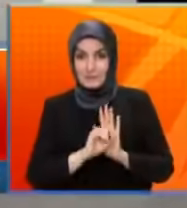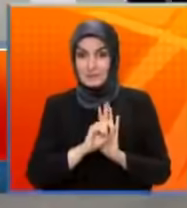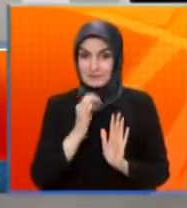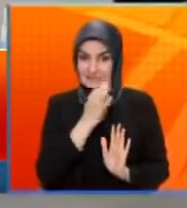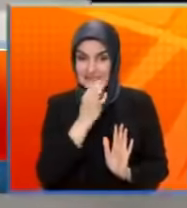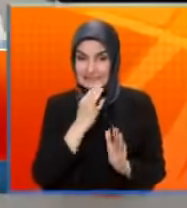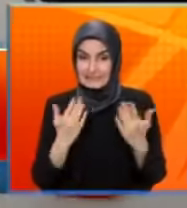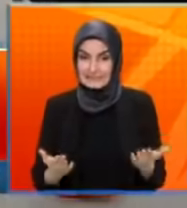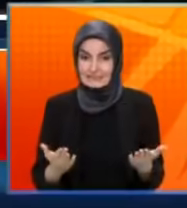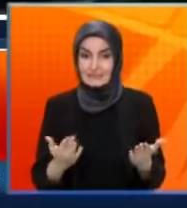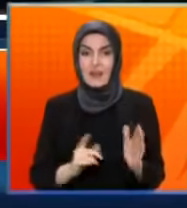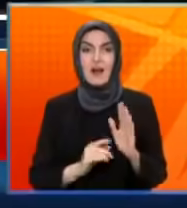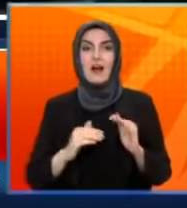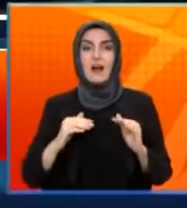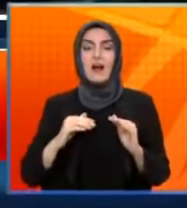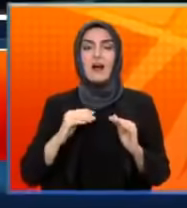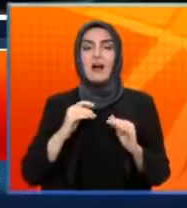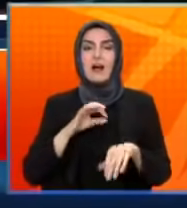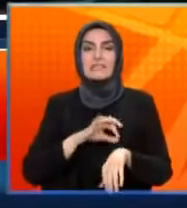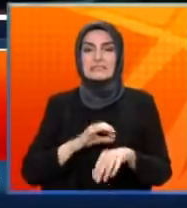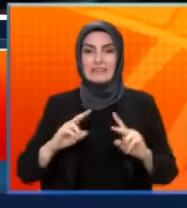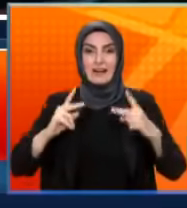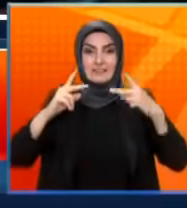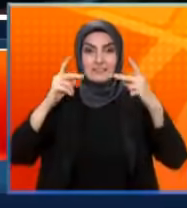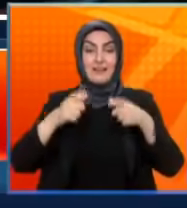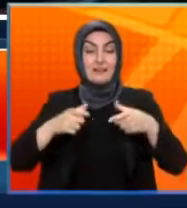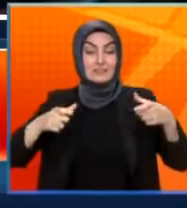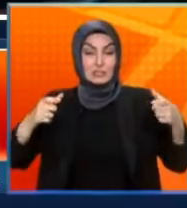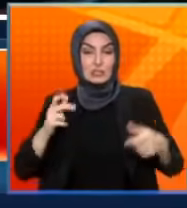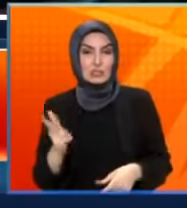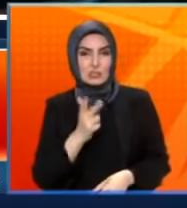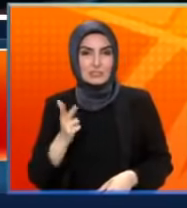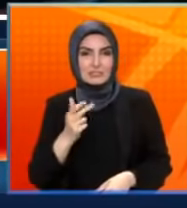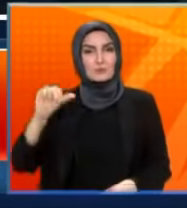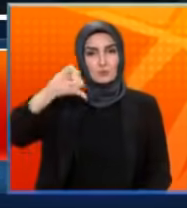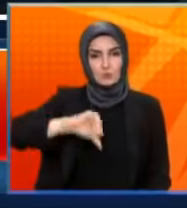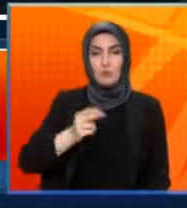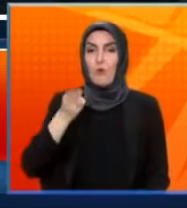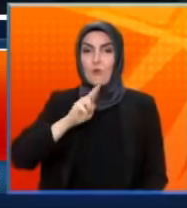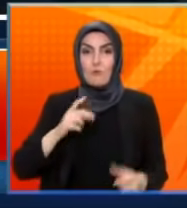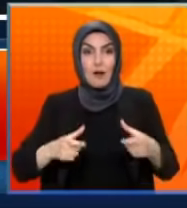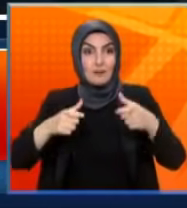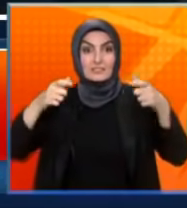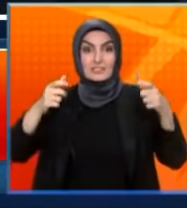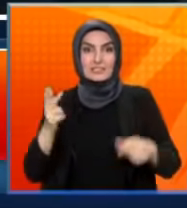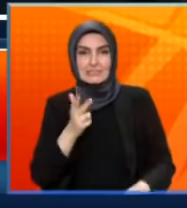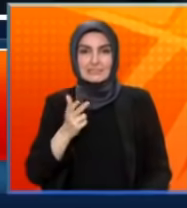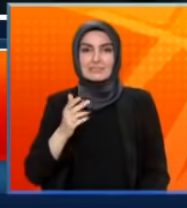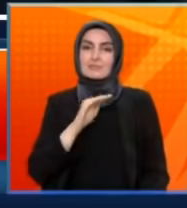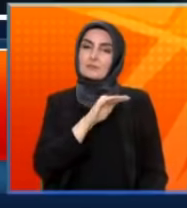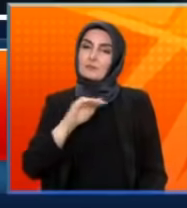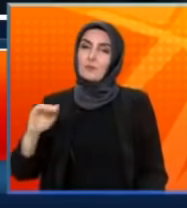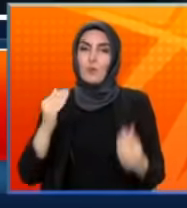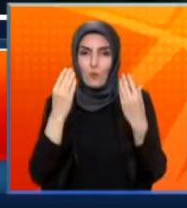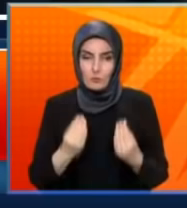artış hızımız ın düştü ölüm artış hızımız ın duran bir döneme girdiğini yoğun bakım doluluk ve